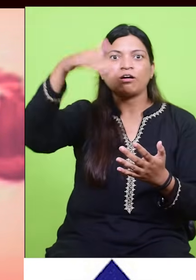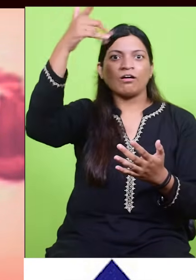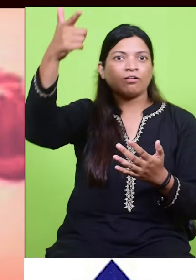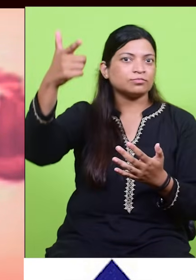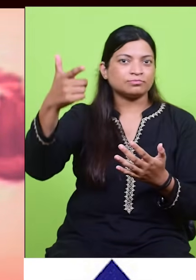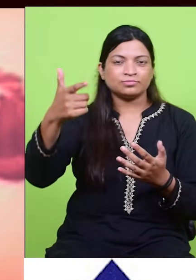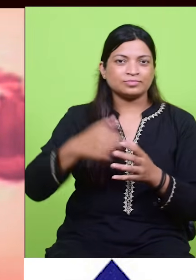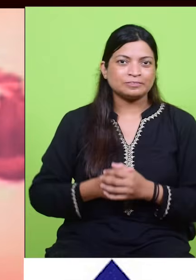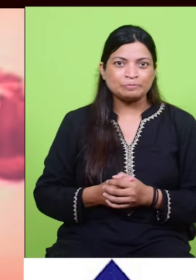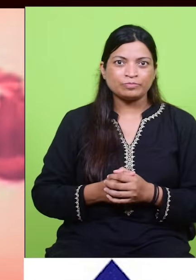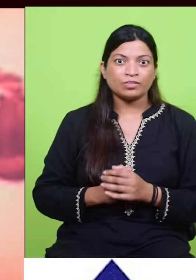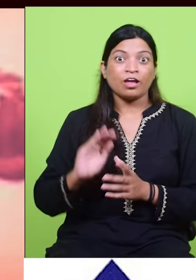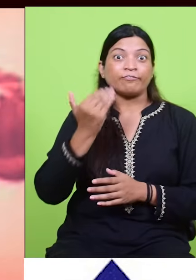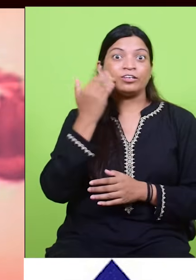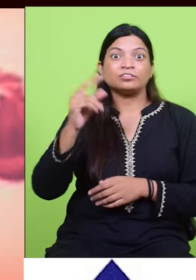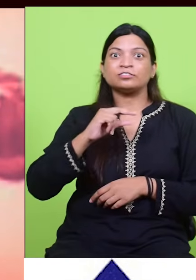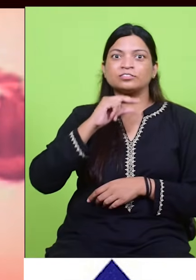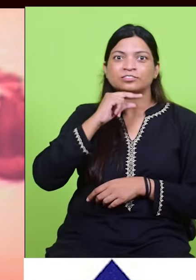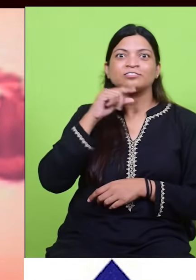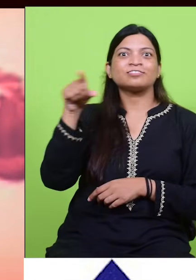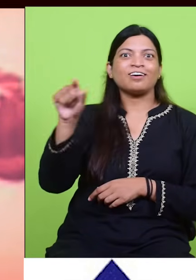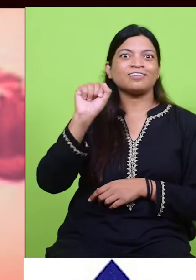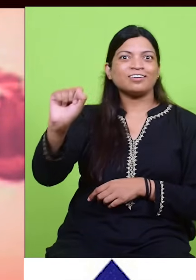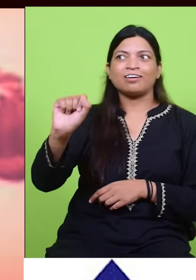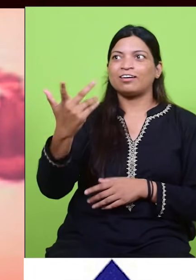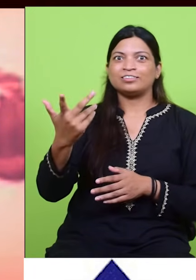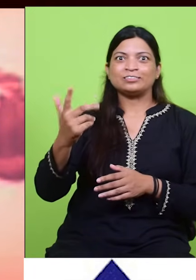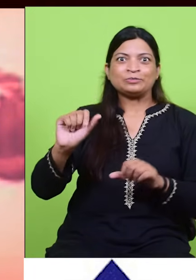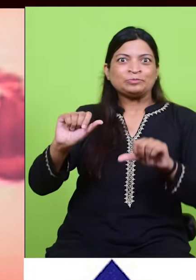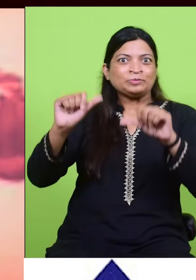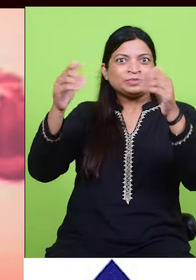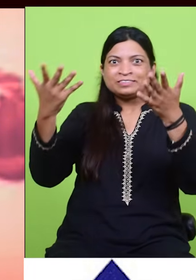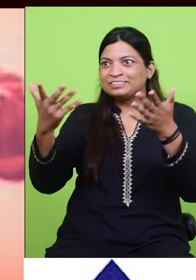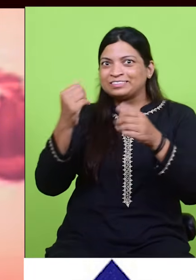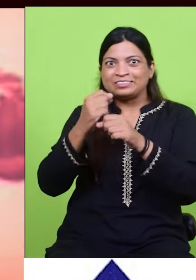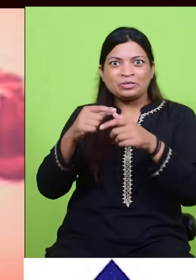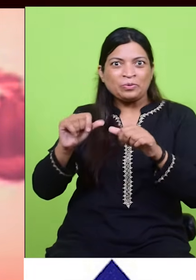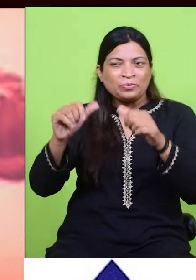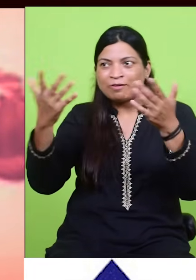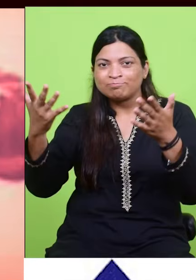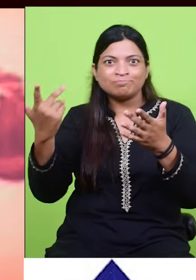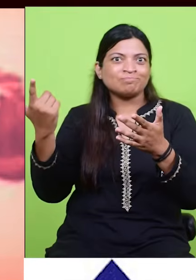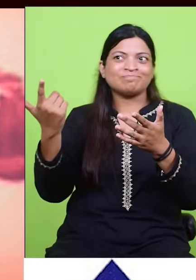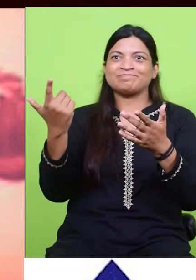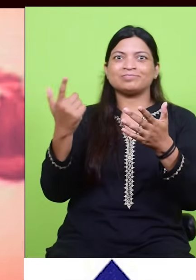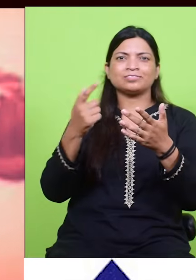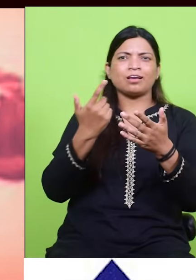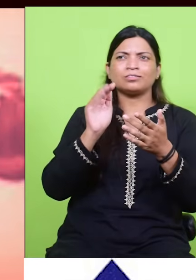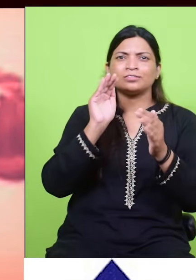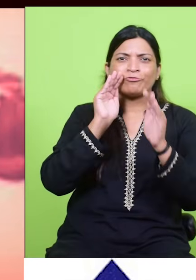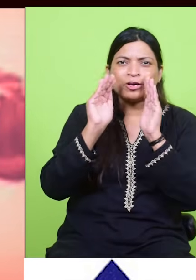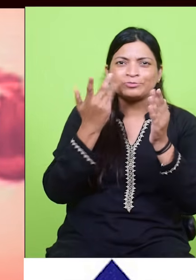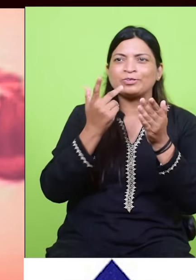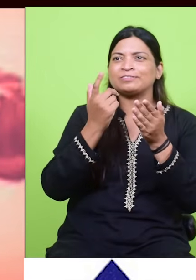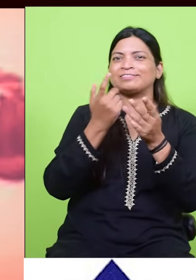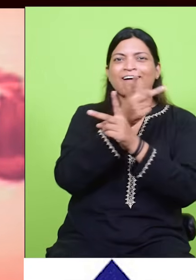और मतलब जब इसके फ़ोटो या इसके कुछ चीज़ें हमने सोशल मीडिया पे डाली तो कोई का फ़ोन आया कि